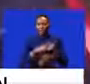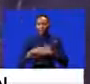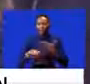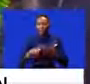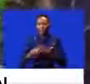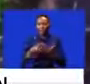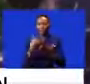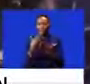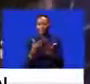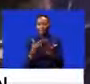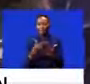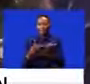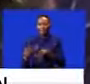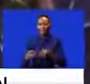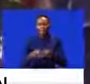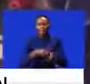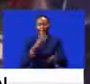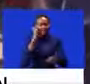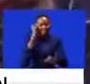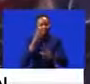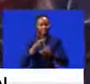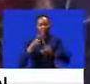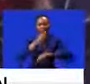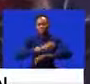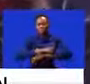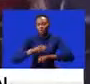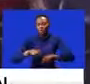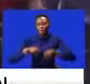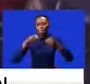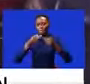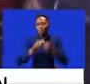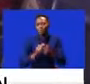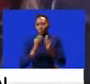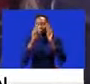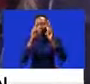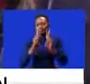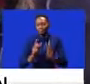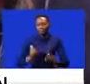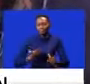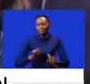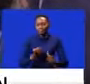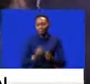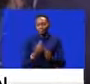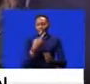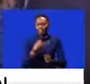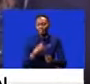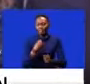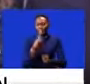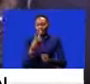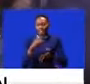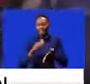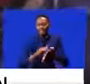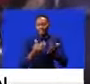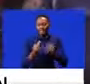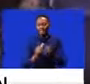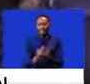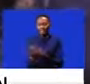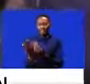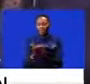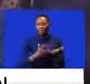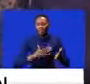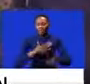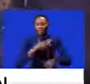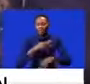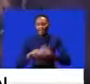ahinya Neli, mana kaka inyalo winjo nero mano japuonj maduong' ni eri ma Kisumu Girls kendo koleronwa ni okawo okang' kata thuolo mar rwako welo. Ina mondo mi arwak jagoro